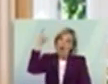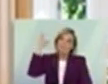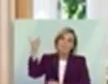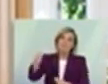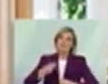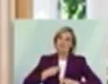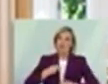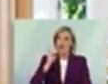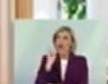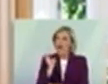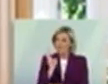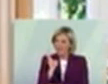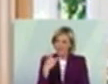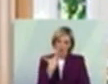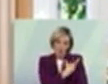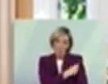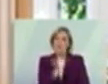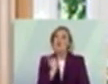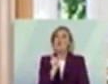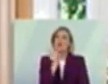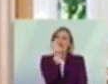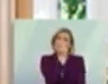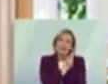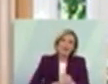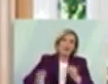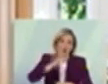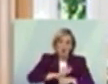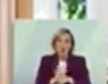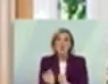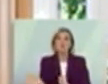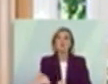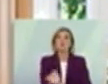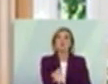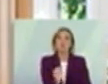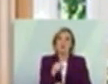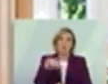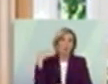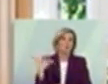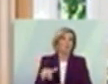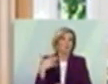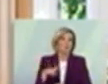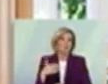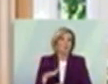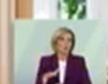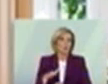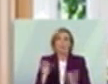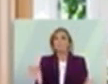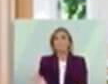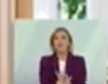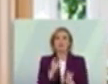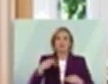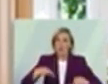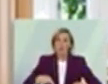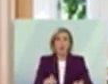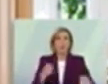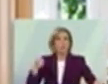ομάδας ότι τάσεται κατά της συγκεκριμένης νομοθετικής ρύθμισης. Δεν ξέρω κατά πόσο θα έχει αποτέλεσμα αυτού του